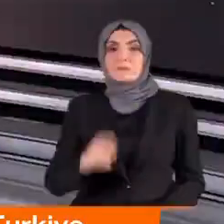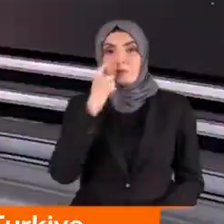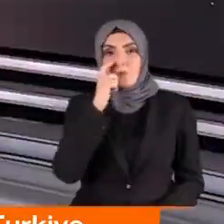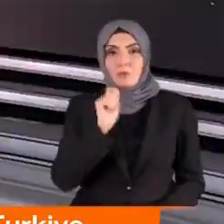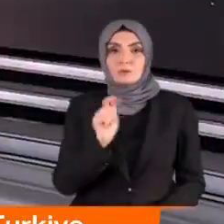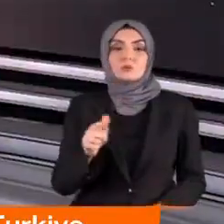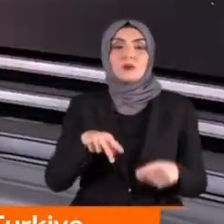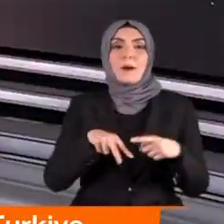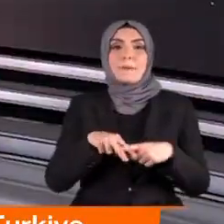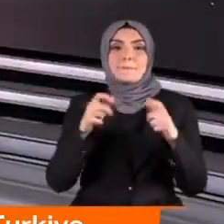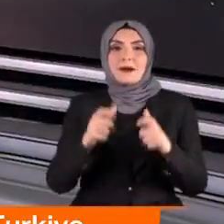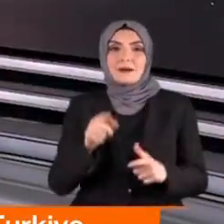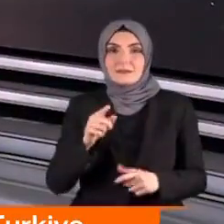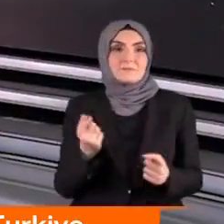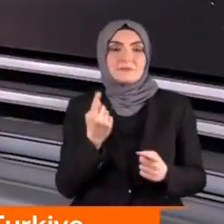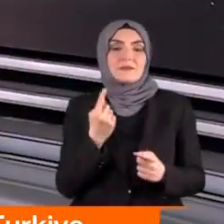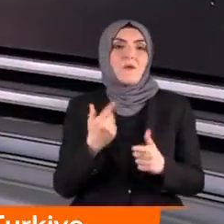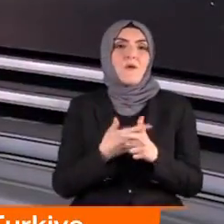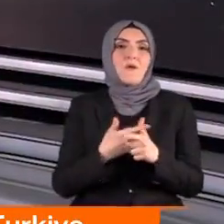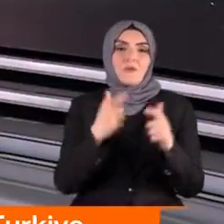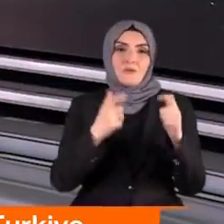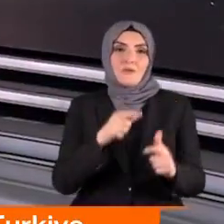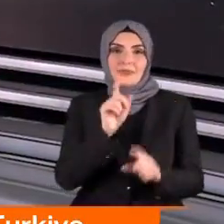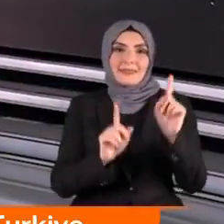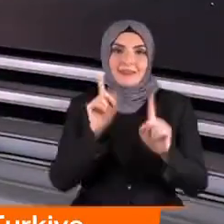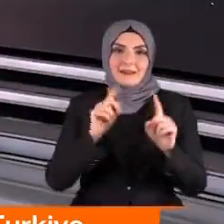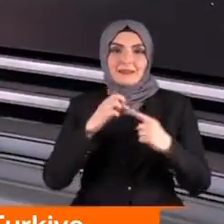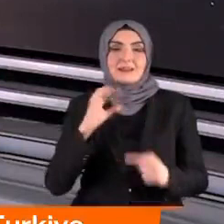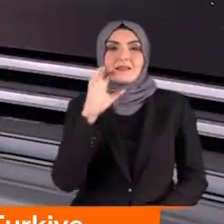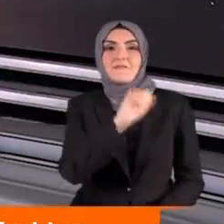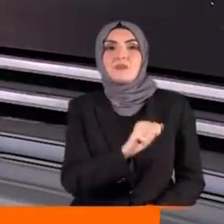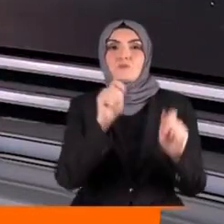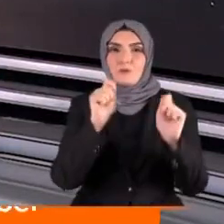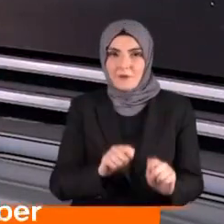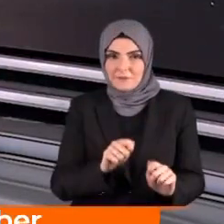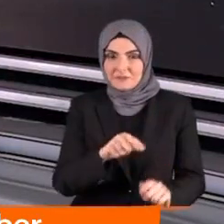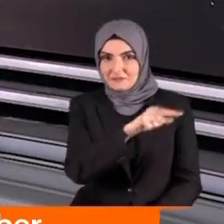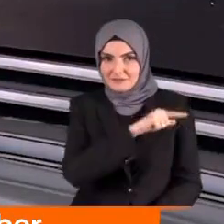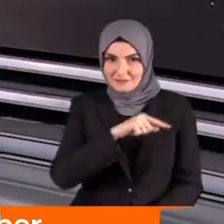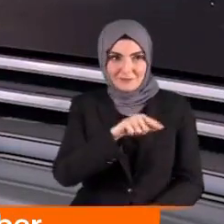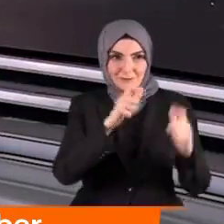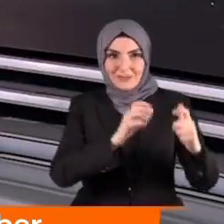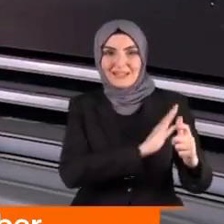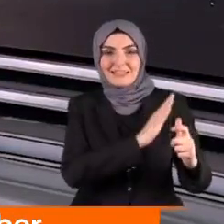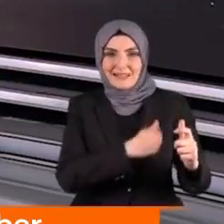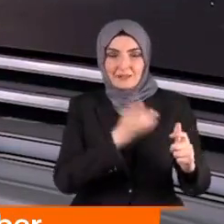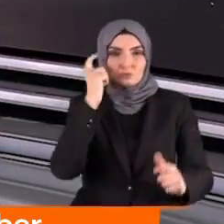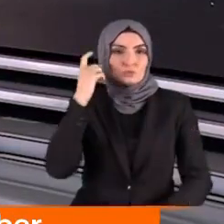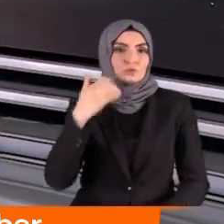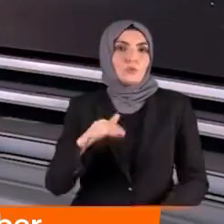Muğla Abant'taki bir otele internet üzerinden rezervasyon yaptıran kişiler lokasyona vardıklarında hayatının şokunu yaşadı.